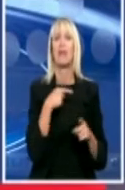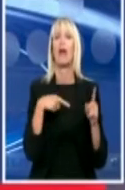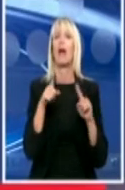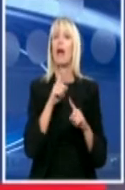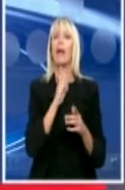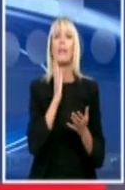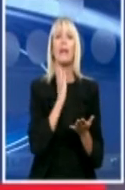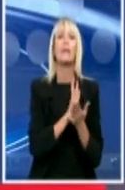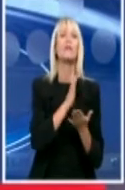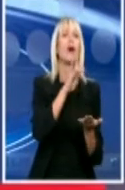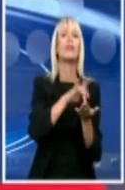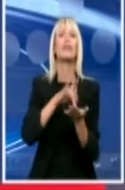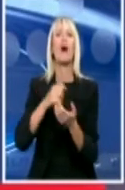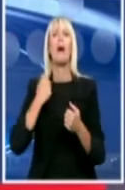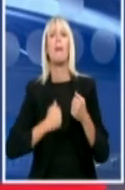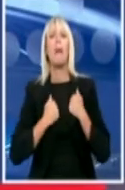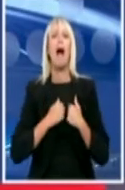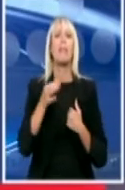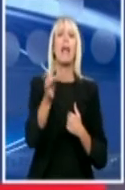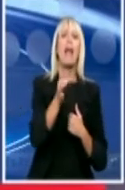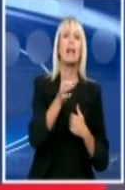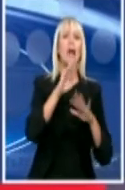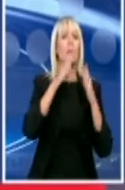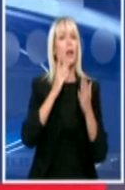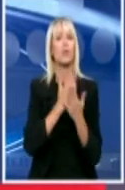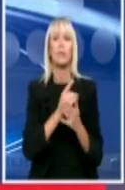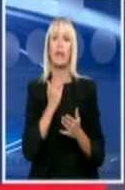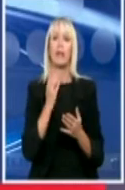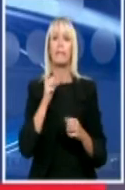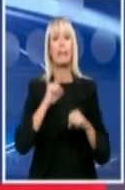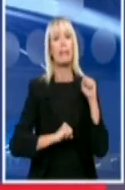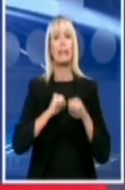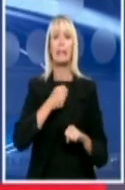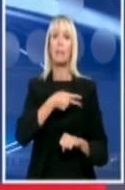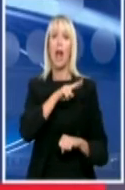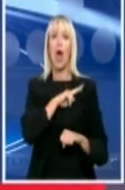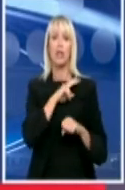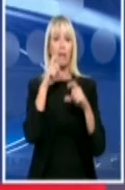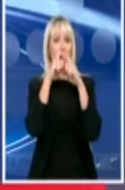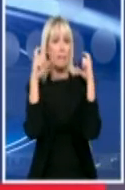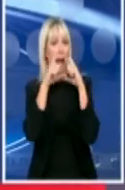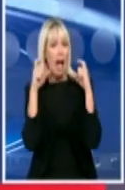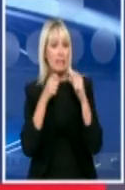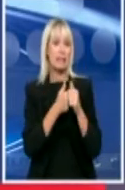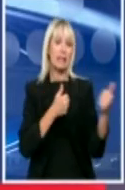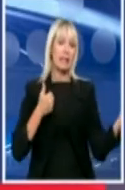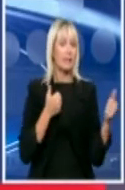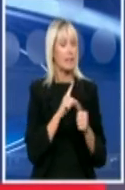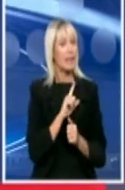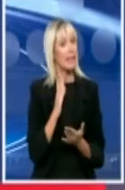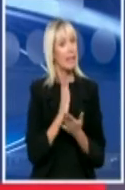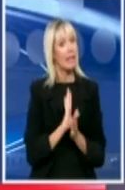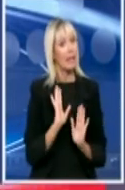korišćene baš onako kako bi trebalo disciplinovano sva zaštitna sredstva